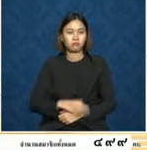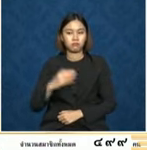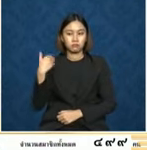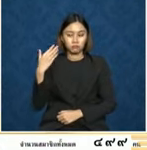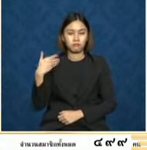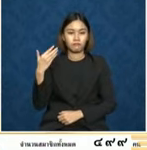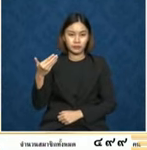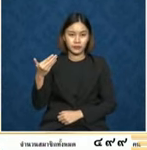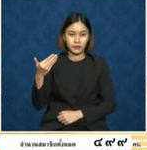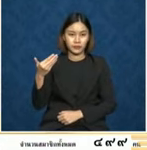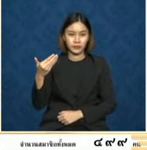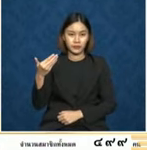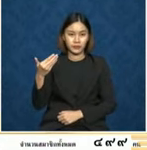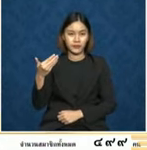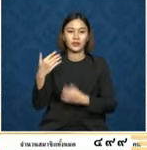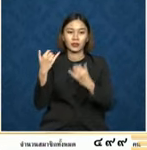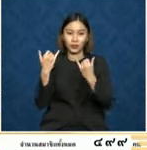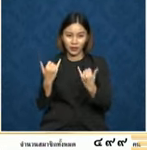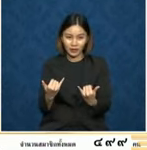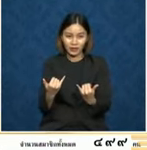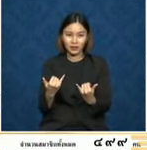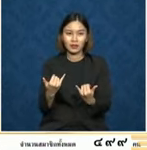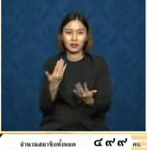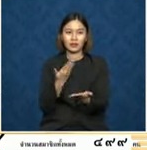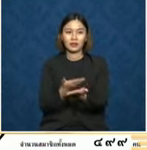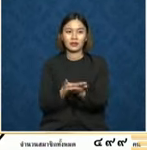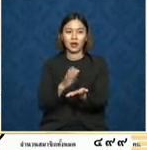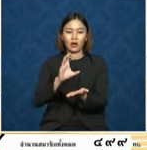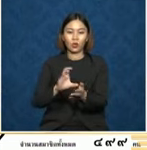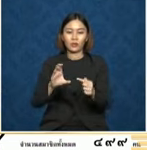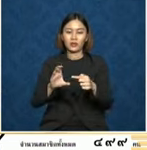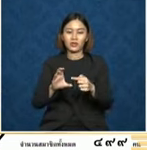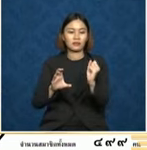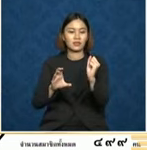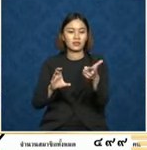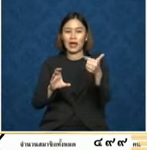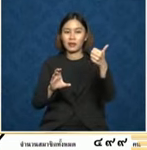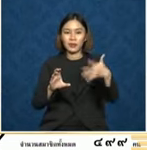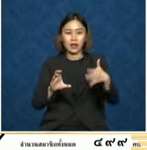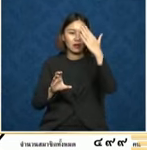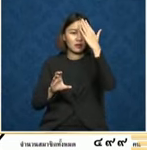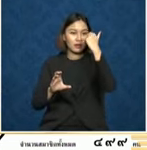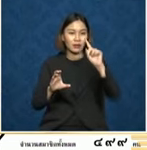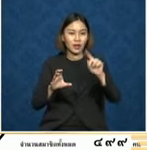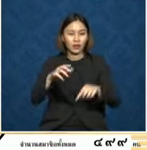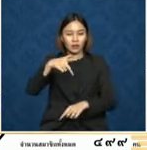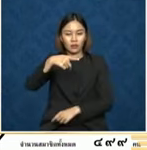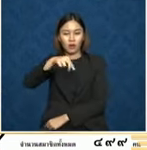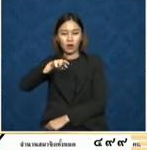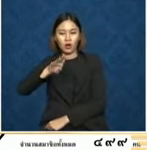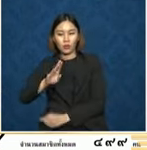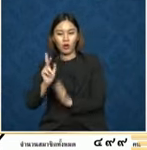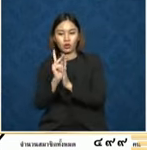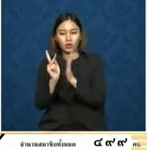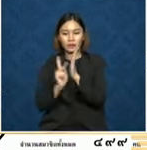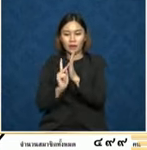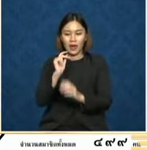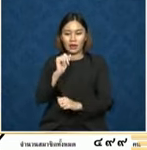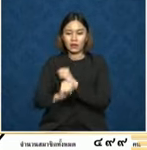ไปจนถึงณวันนี้ก็ยังใช้เงินงบประมาณไม่ได้เพราะพ.ร.บ.กฎหมายงบประมาณประจ